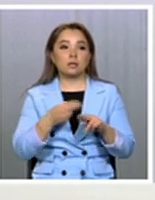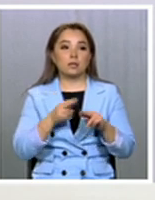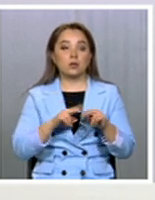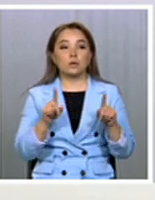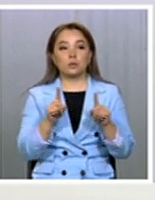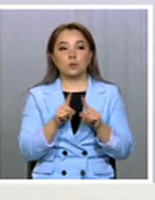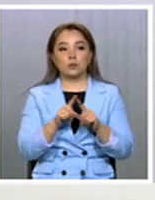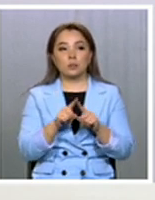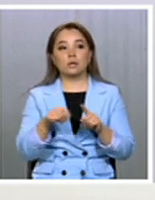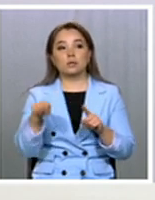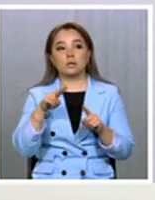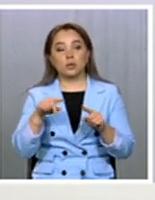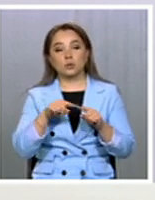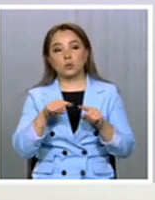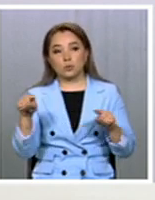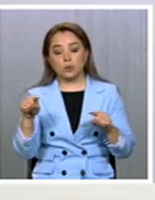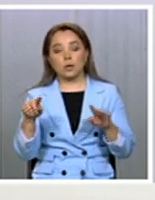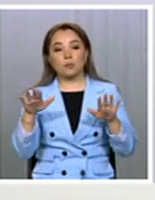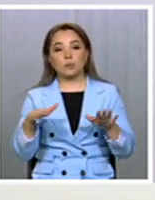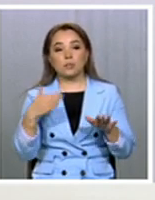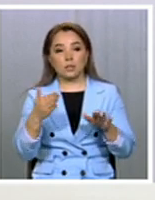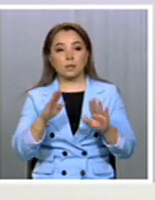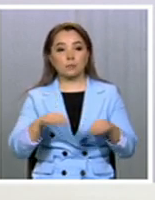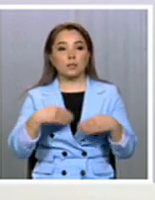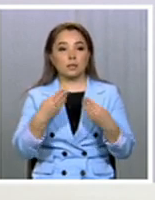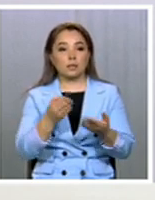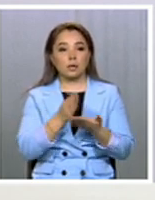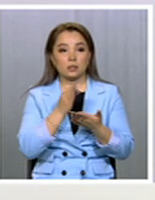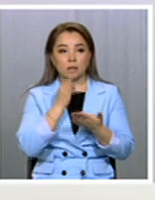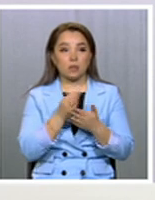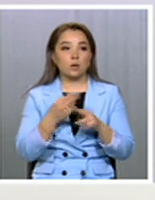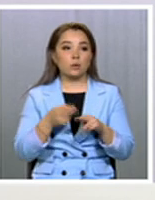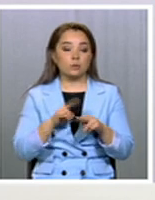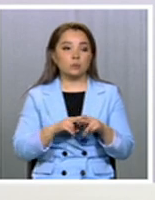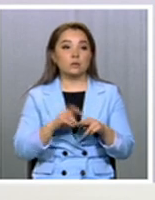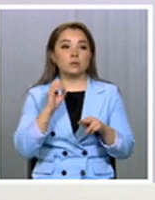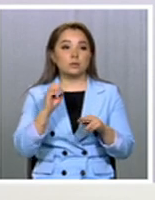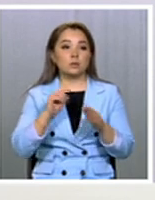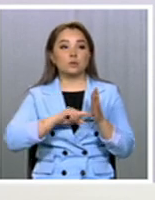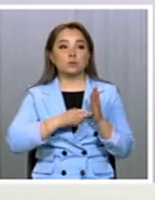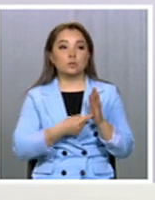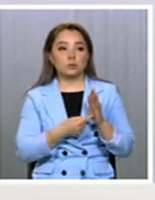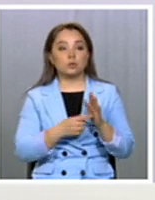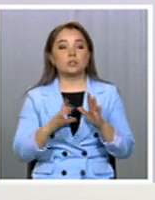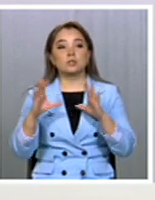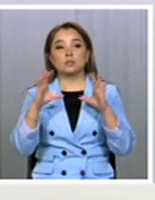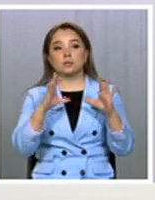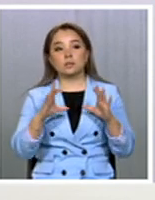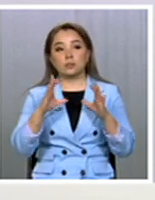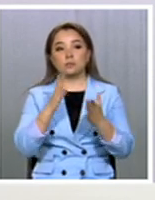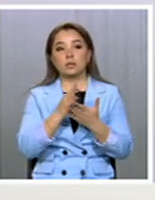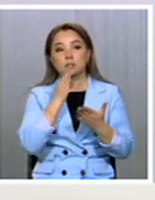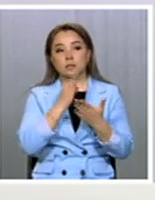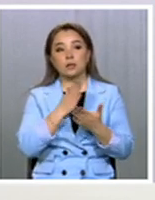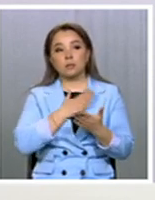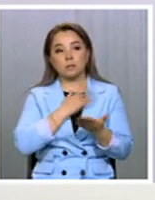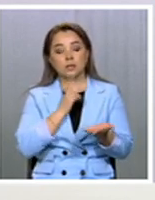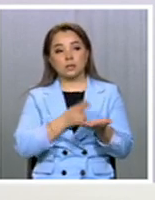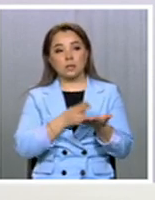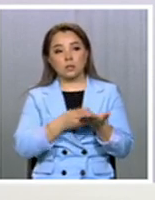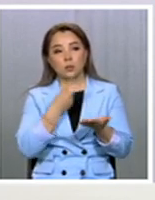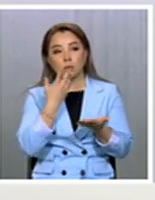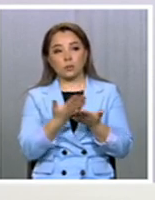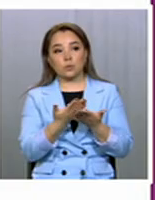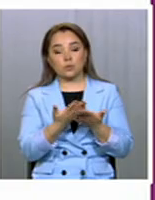етіп, Д түзуінің бойынан берілген. Бірақ осы Е нүктесінің шеңберде жататынын біз дәлелдеп